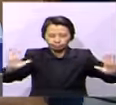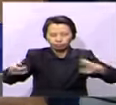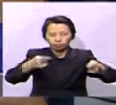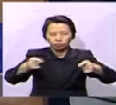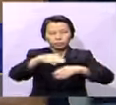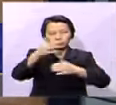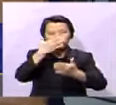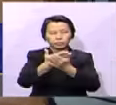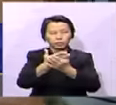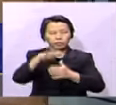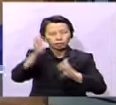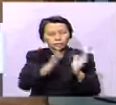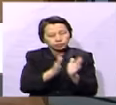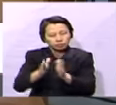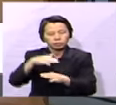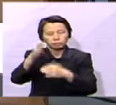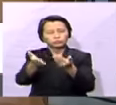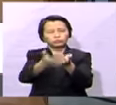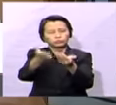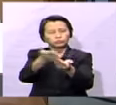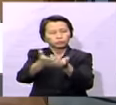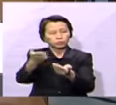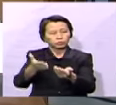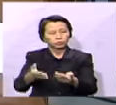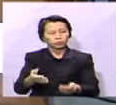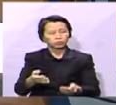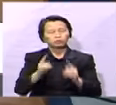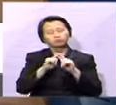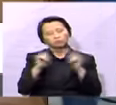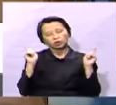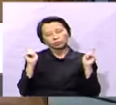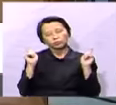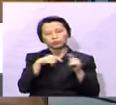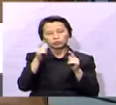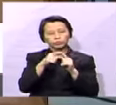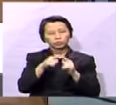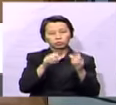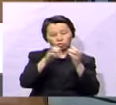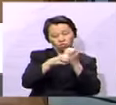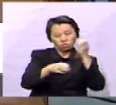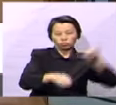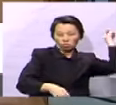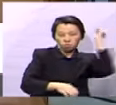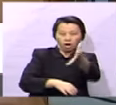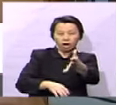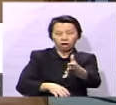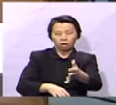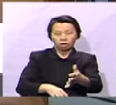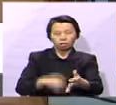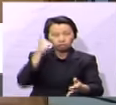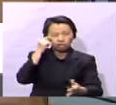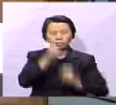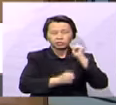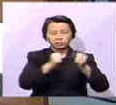baik dan lebih tersusun dan lebih mudah. Namun apabila membaling botol, kita tahu lagi dulu